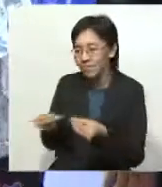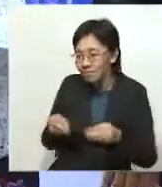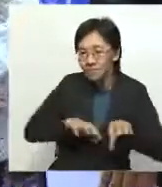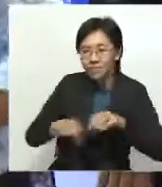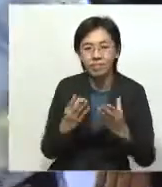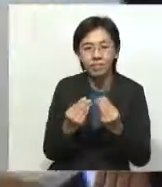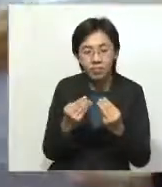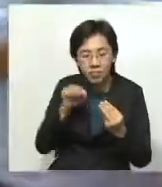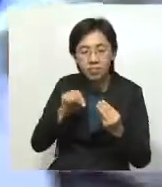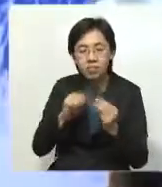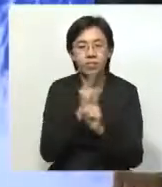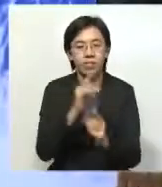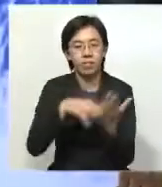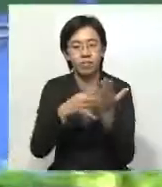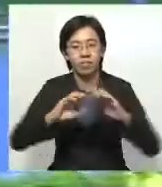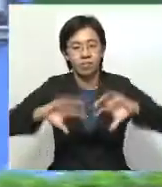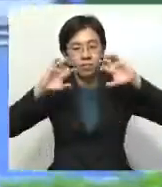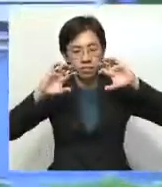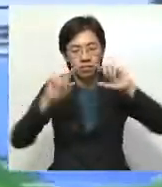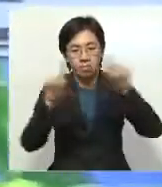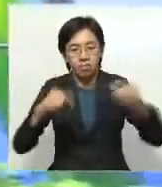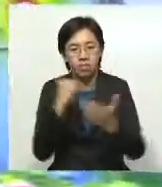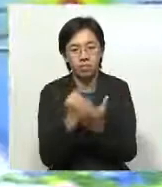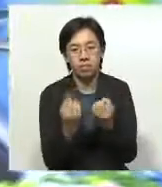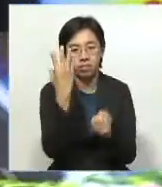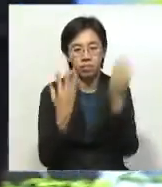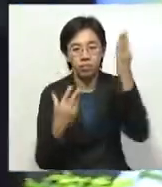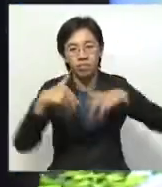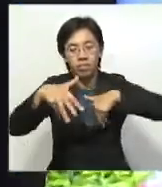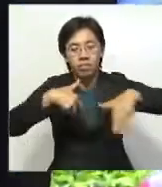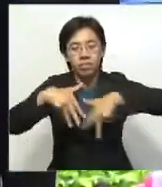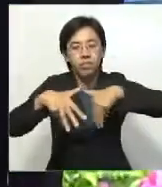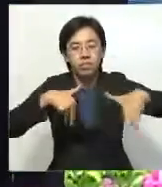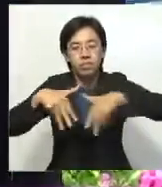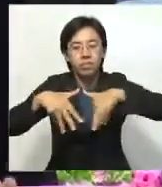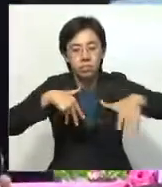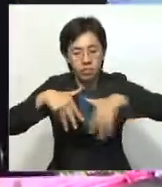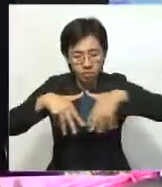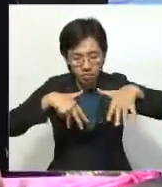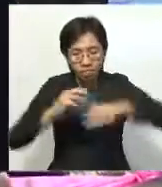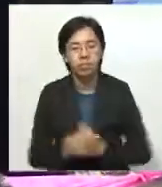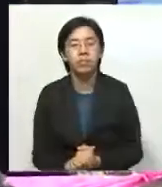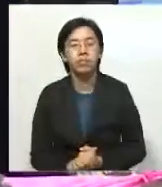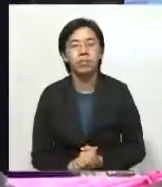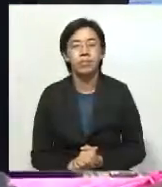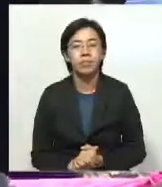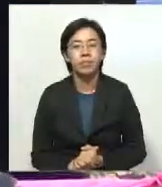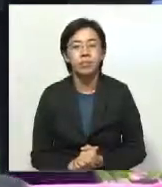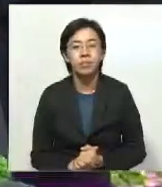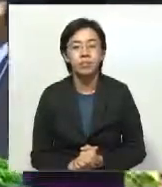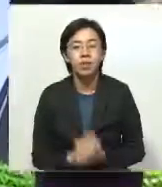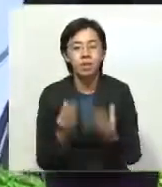นตามนโยบายรัฐบาลในลักษณะแปลงรวมในพื้นที่ป่าสงวนแห่งชาติป่าคลองลำเลียงละอุ่นจำน